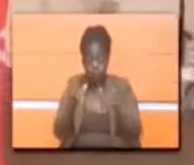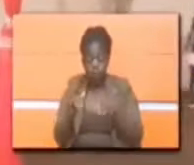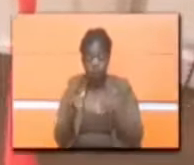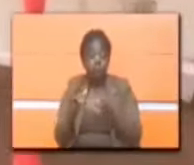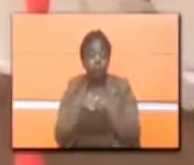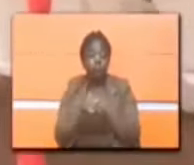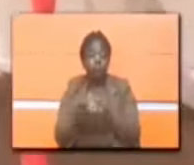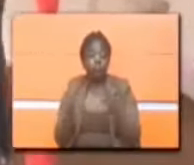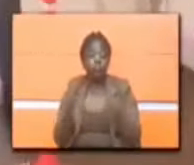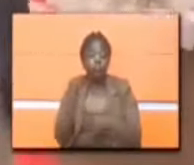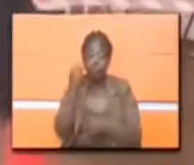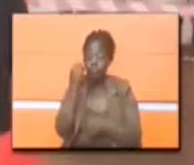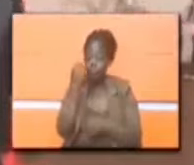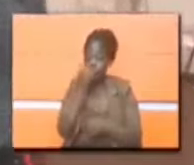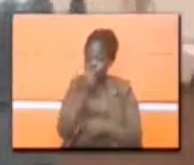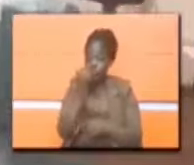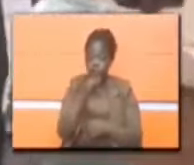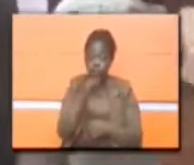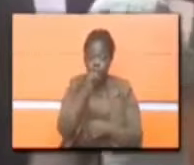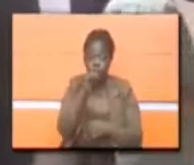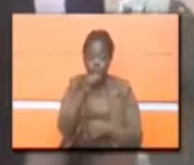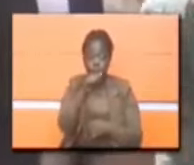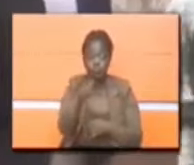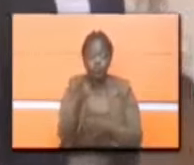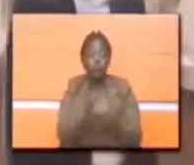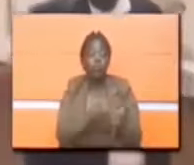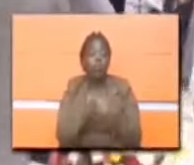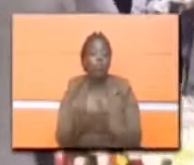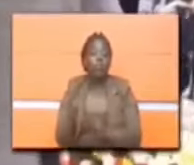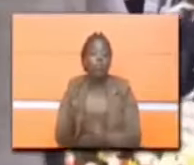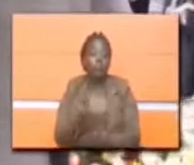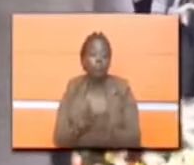Parliament, bannabitone, bannamawulire n'abantu ba bulijjo.